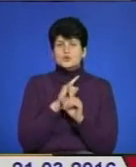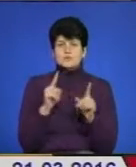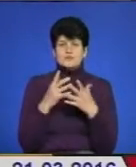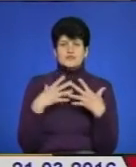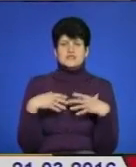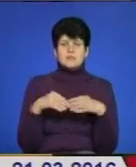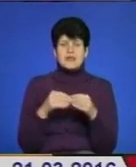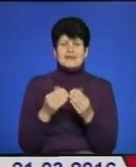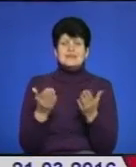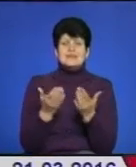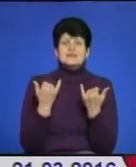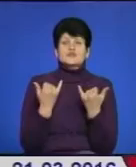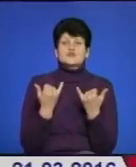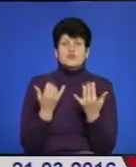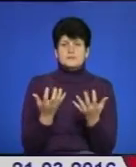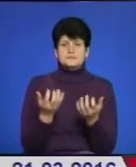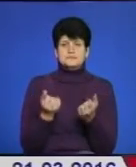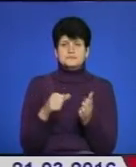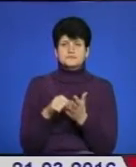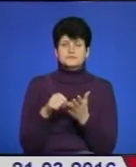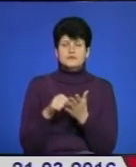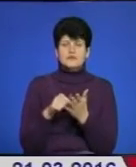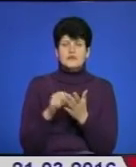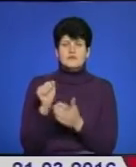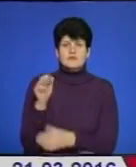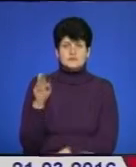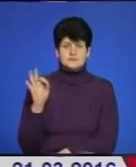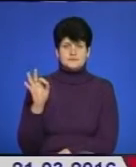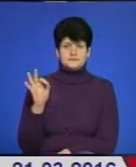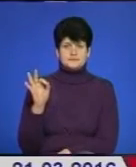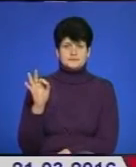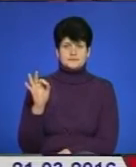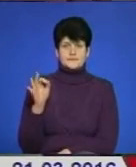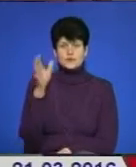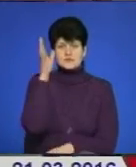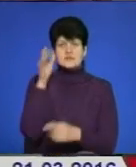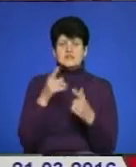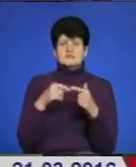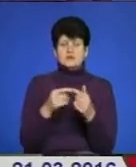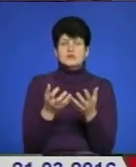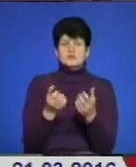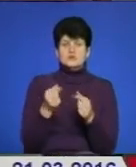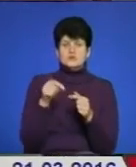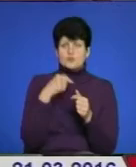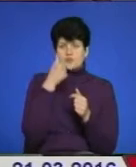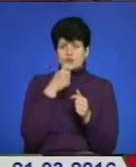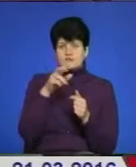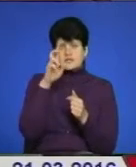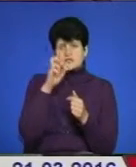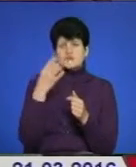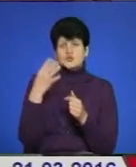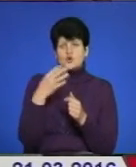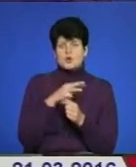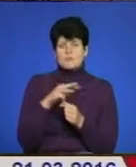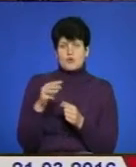які сьогодні беруть участь в антитерористичній операції. Освітня сфера доотримує цього року від держави майже 40